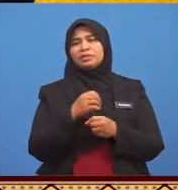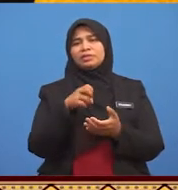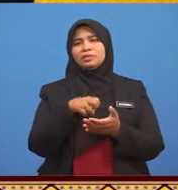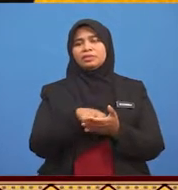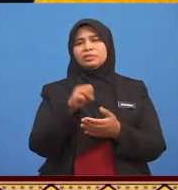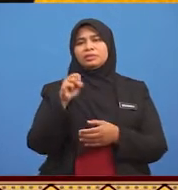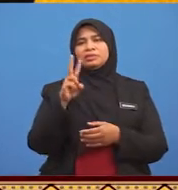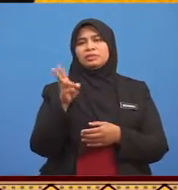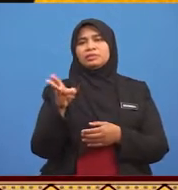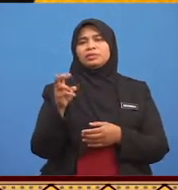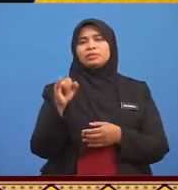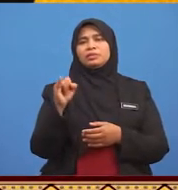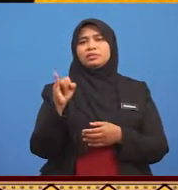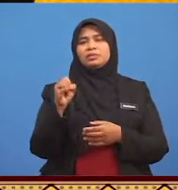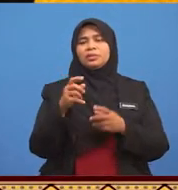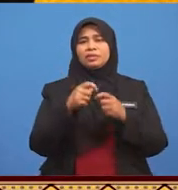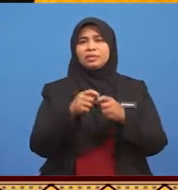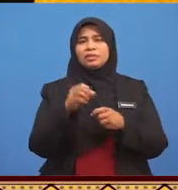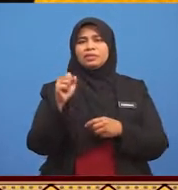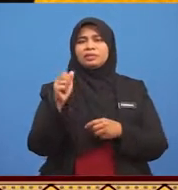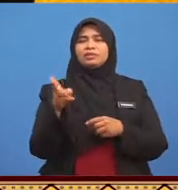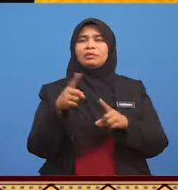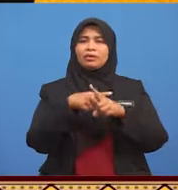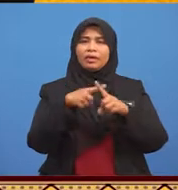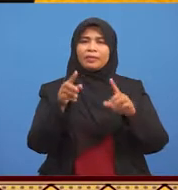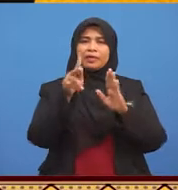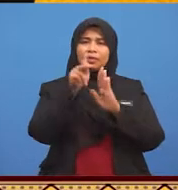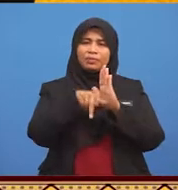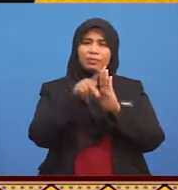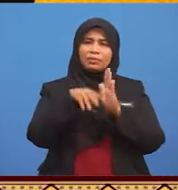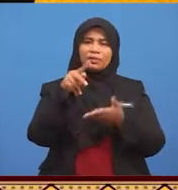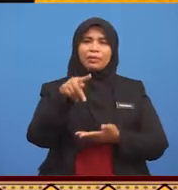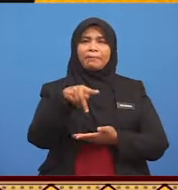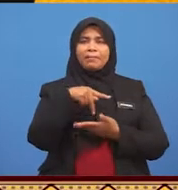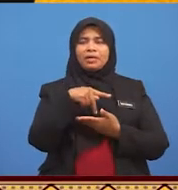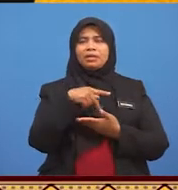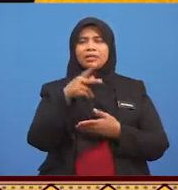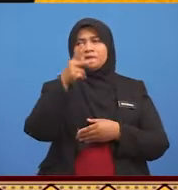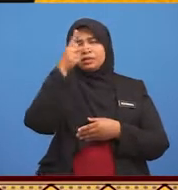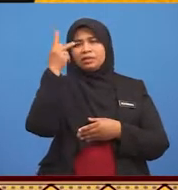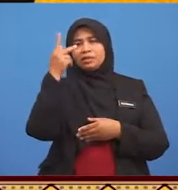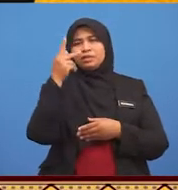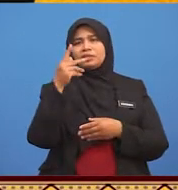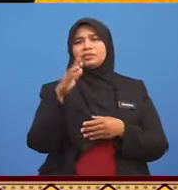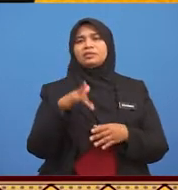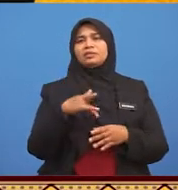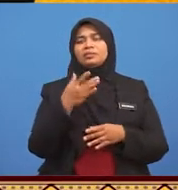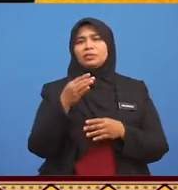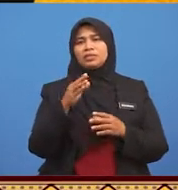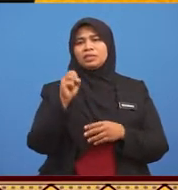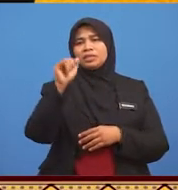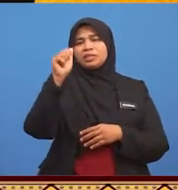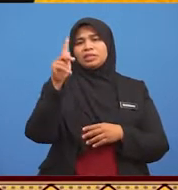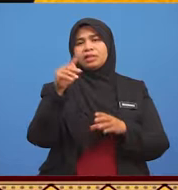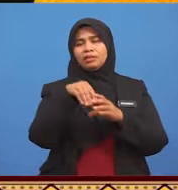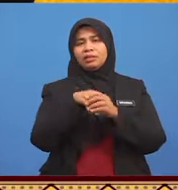tetap sah namun kurang pahala kerana kurang sempurna disebabkan rasa syak yang wujud dalam solat